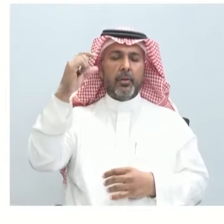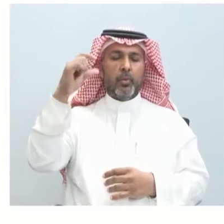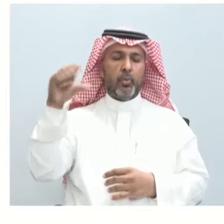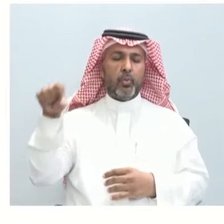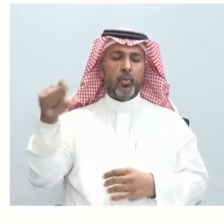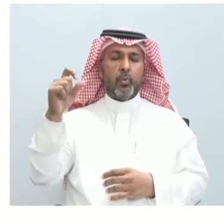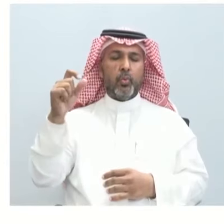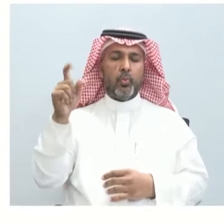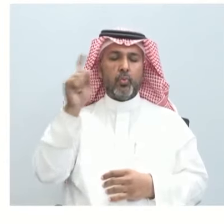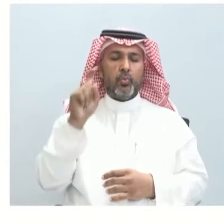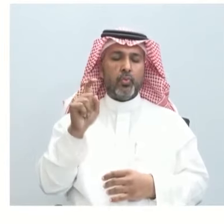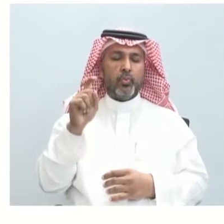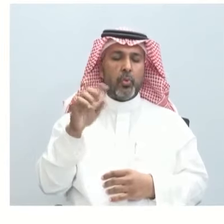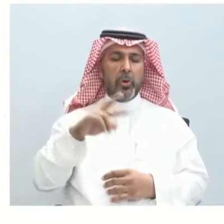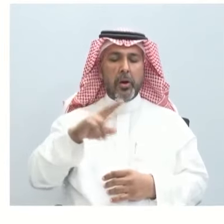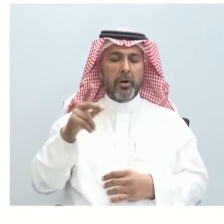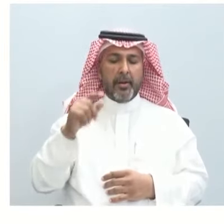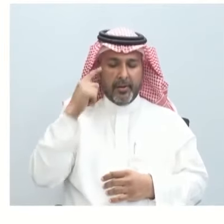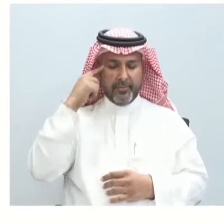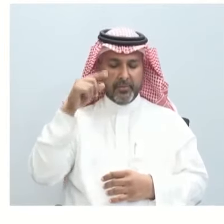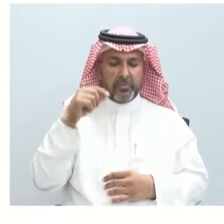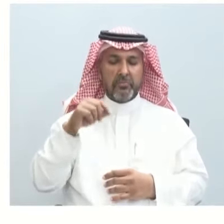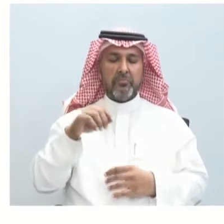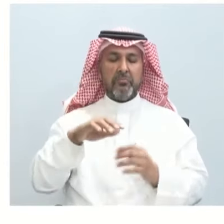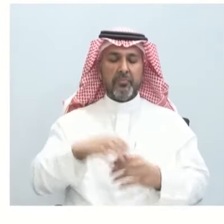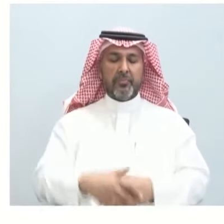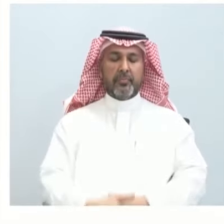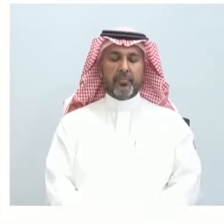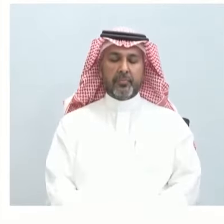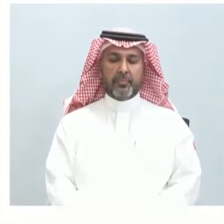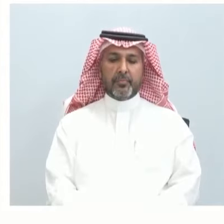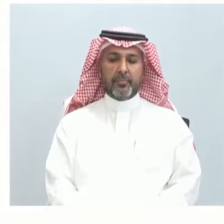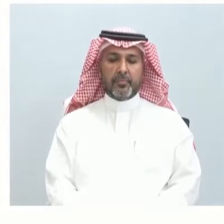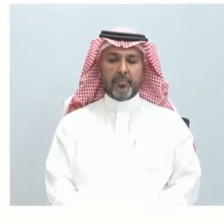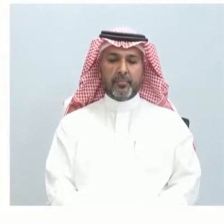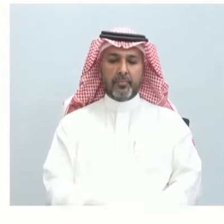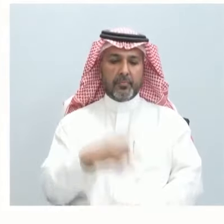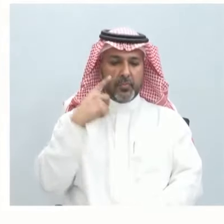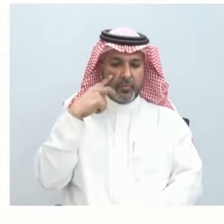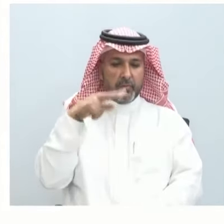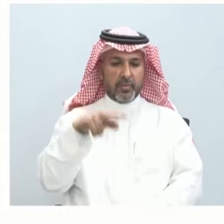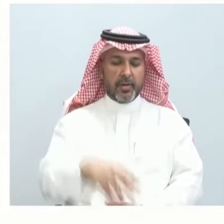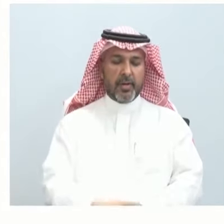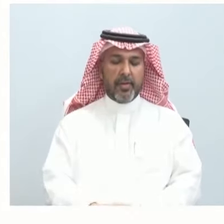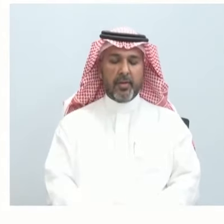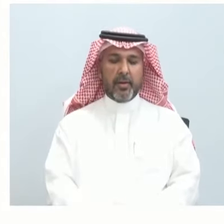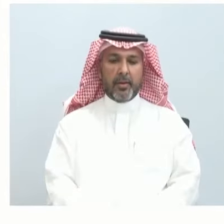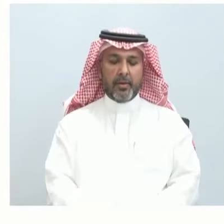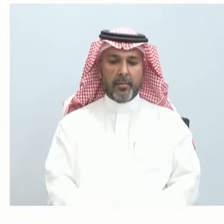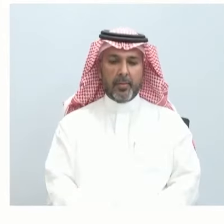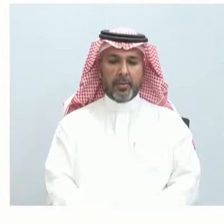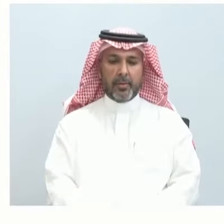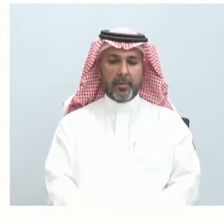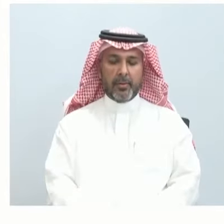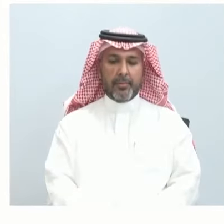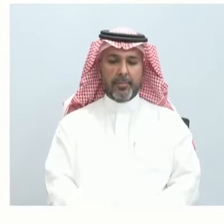فهمك يمثل الجزء العلوي من الواجهه الاماميه للمراه بالمجاور نتحدث فقط عن